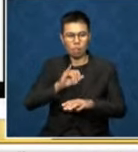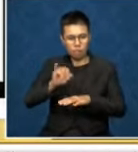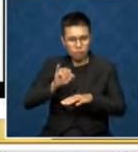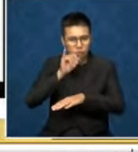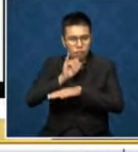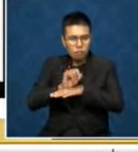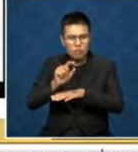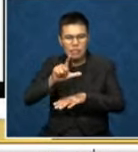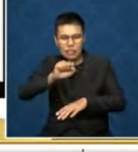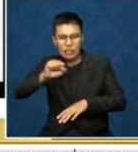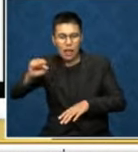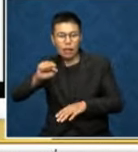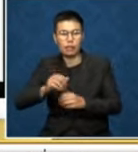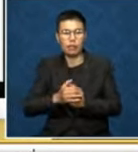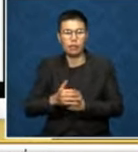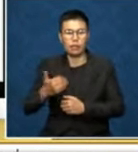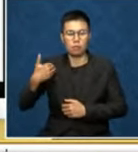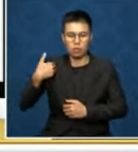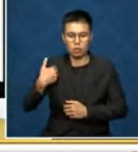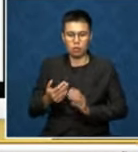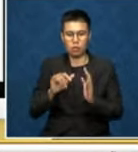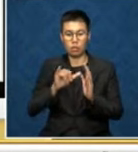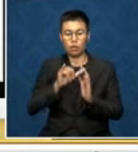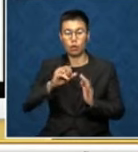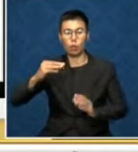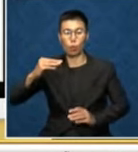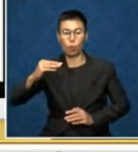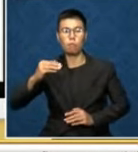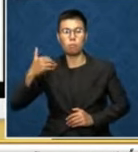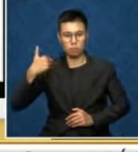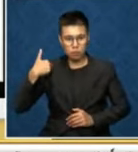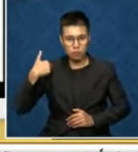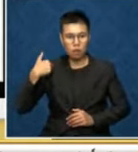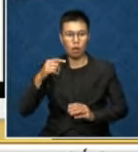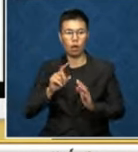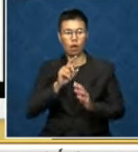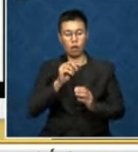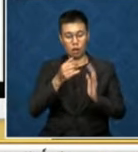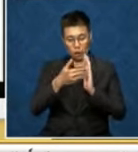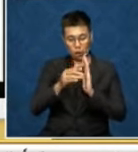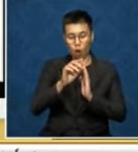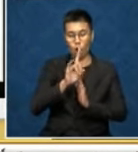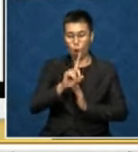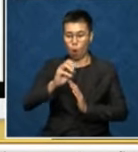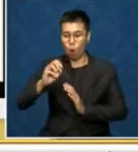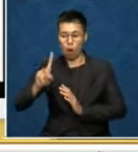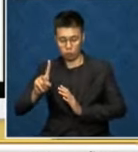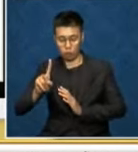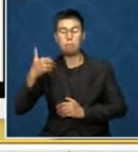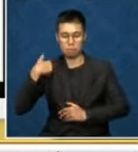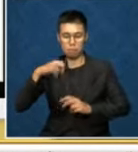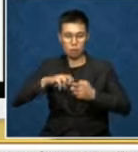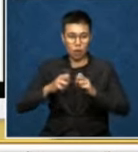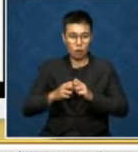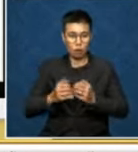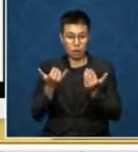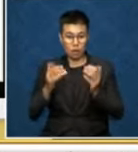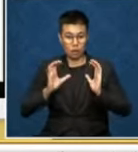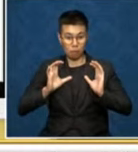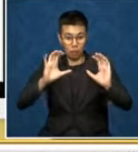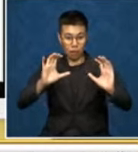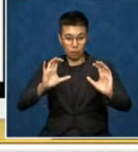ร้อยเอ็ดนะครับโพนทองนี่หนักหนาสาหัสเลยครับท่านประธานอยากจะหารือท่านประธานว่ารัฐบาลได้เตรียมการที่จะ